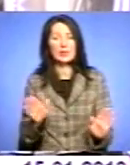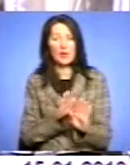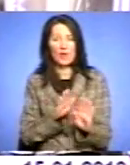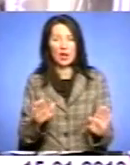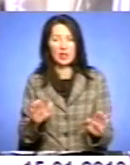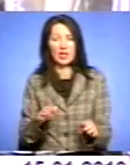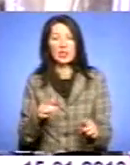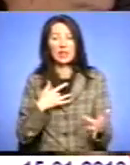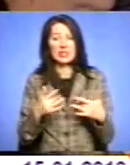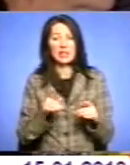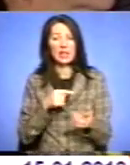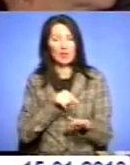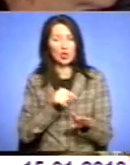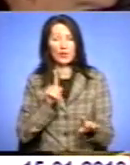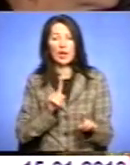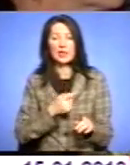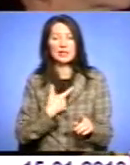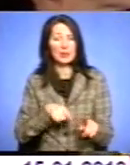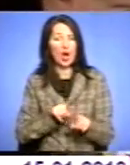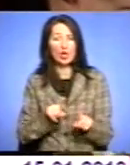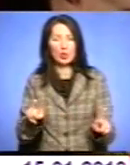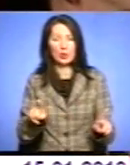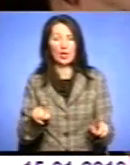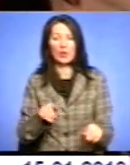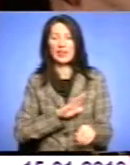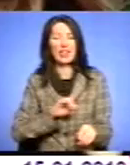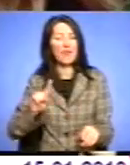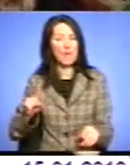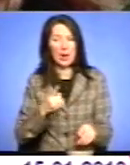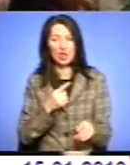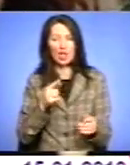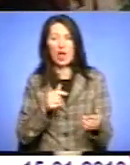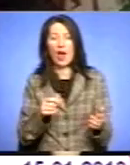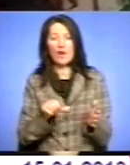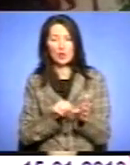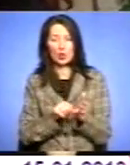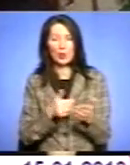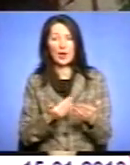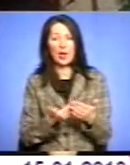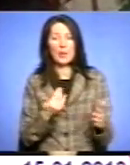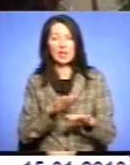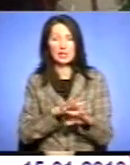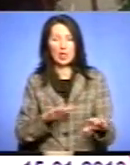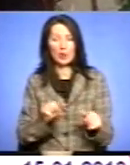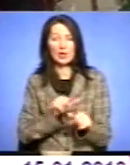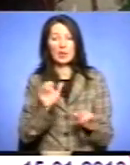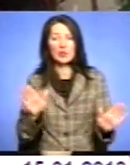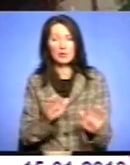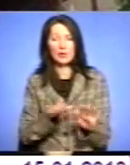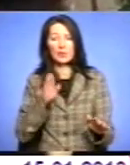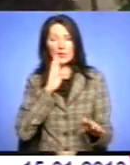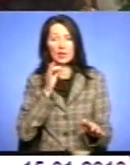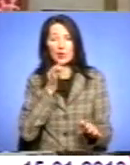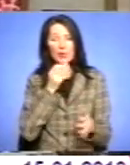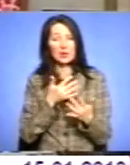себе по-особливому, адже не вперше виступає перед великою аудиторією. Крім співів, у дівчинки чимало захоплень. Та мрія